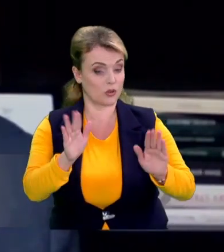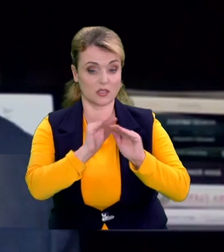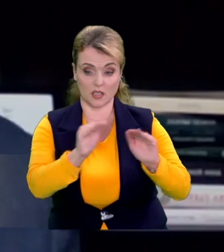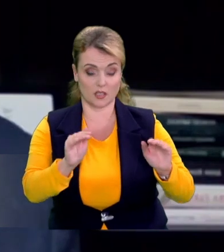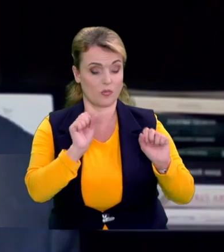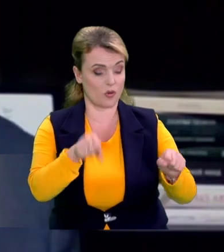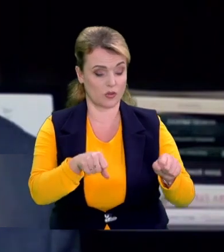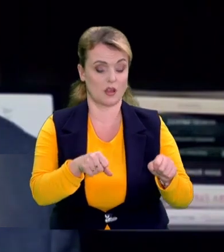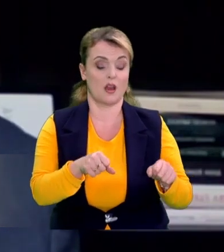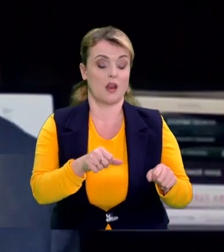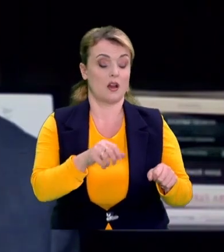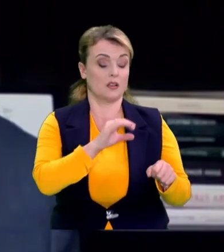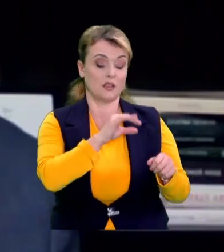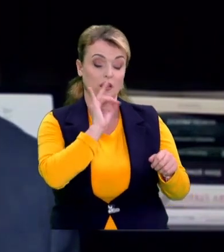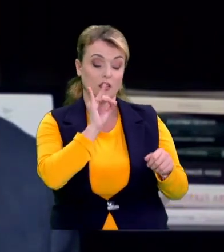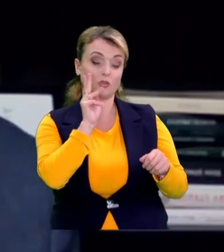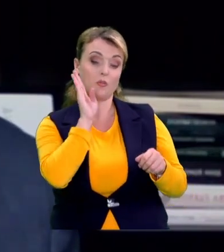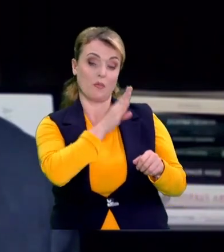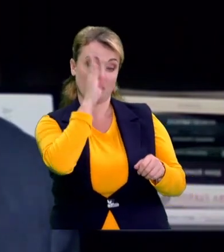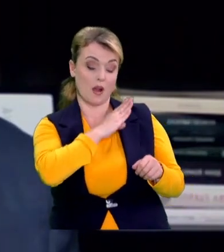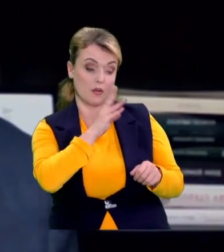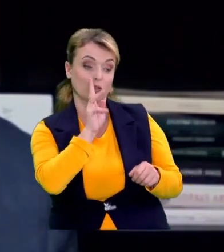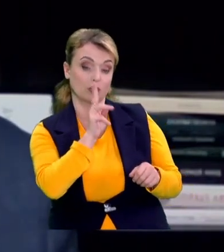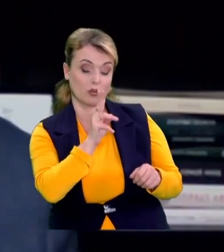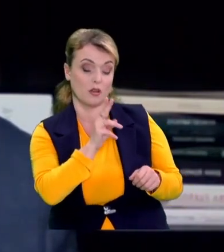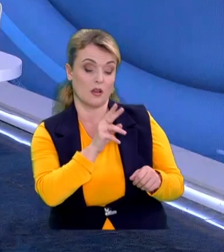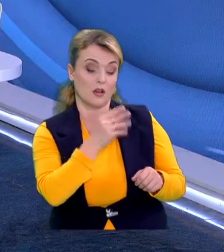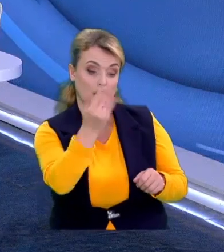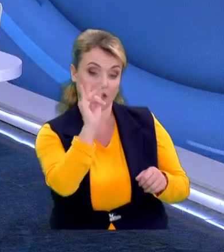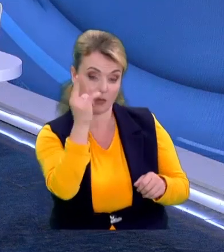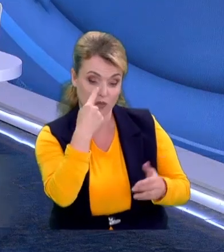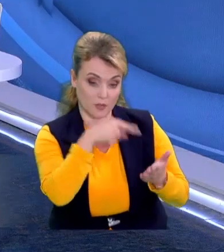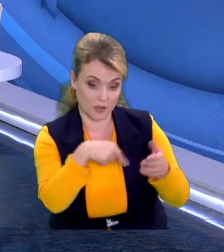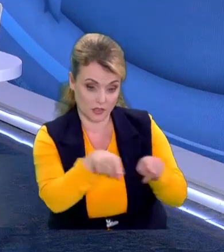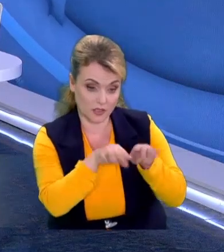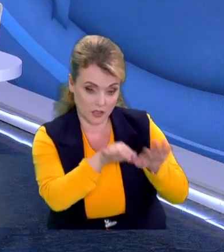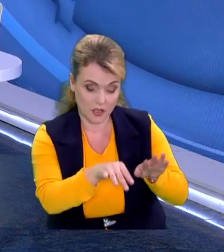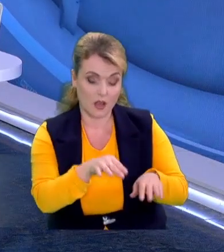v-ați lăsat copilul să fie implicat în astfel de acțiuni. Vă mulțumesc tare mult pentru aceste informații.